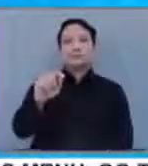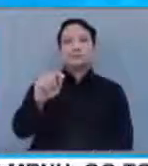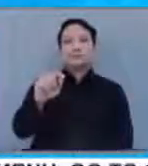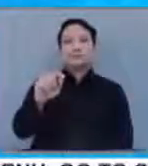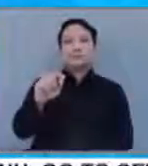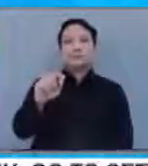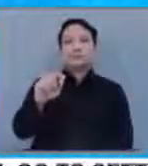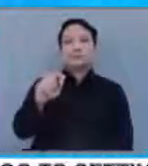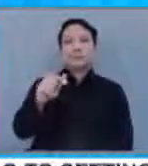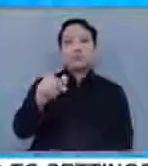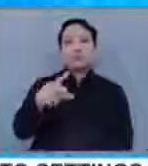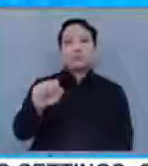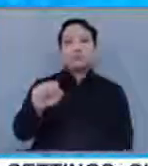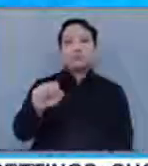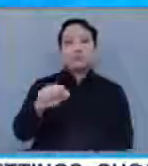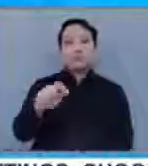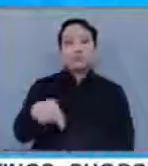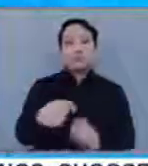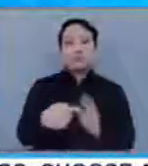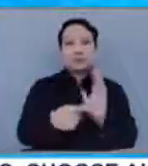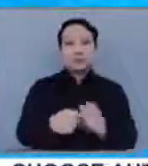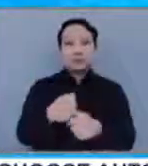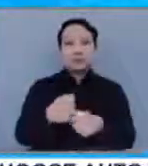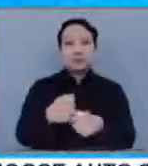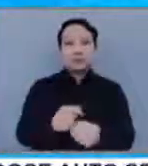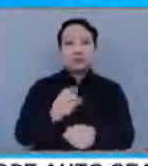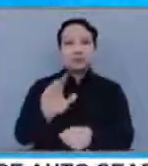dahon, ginagawa niya itong mga obra.